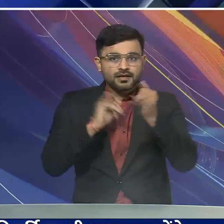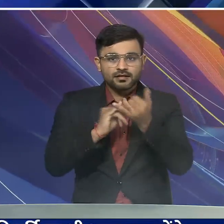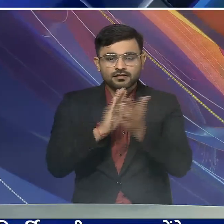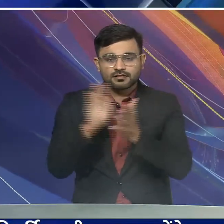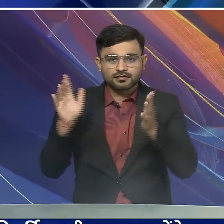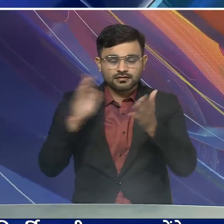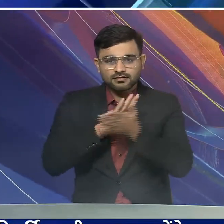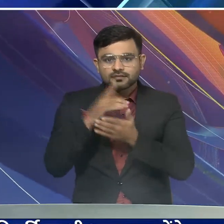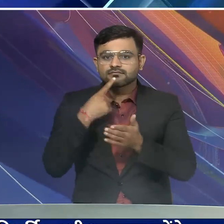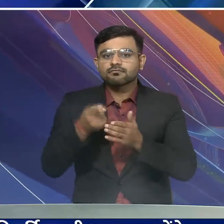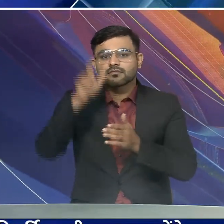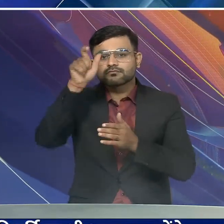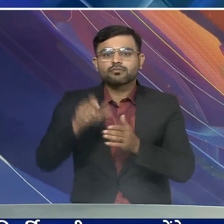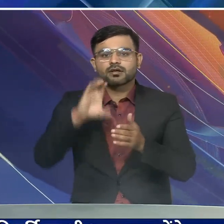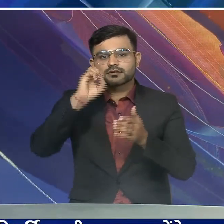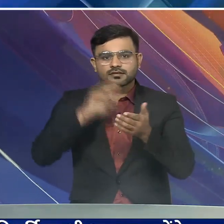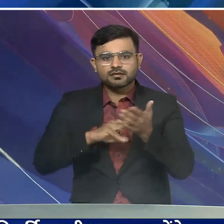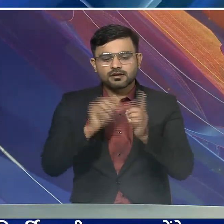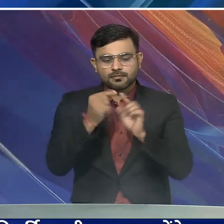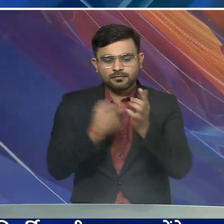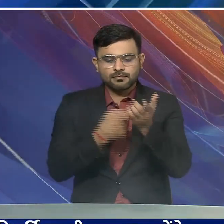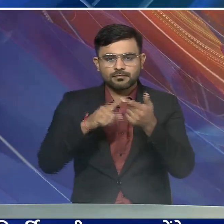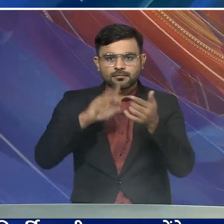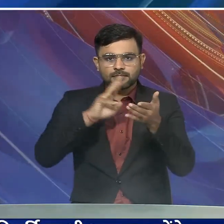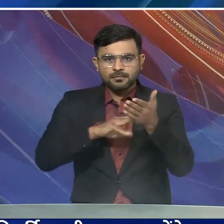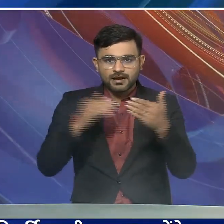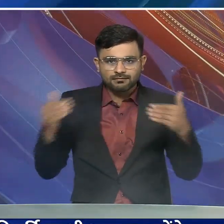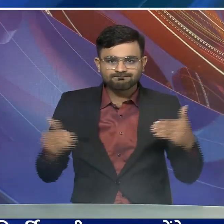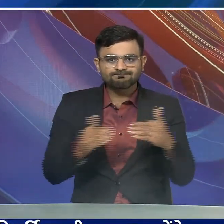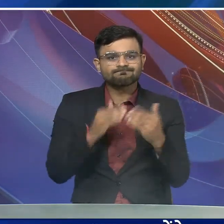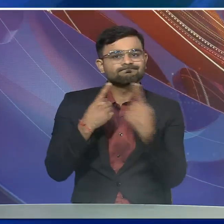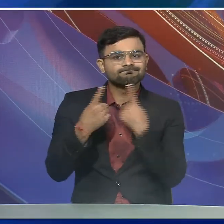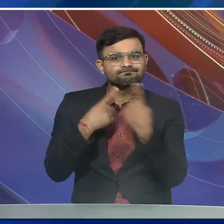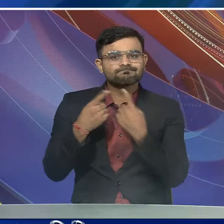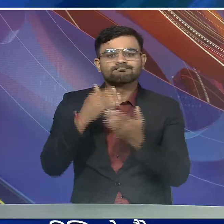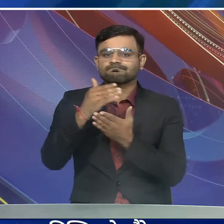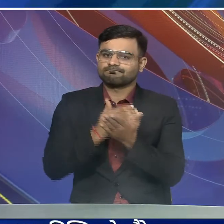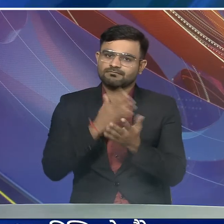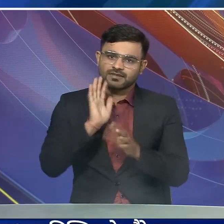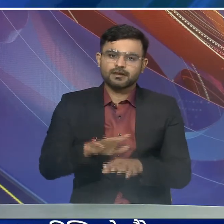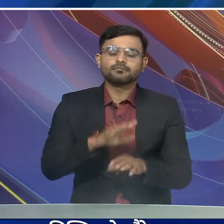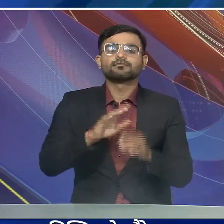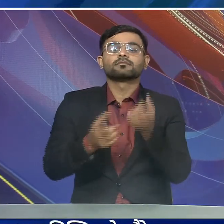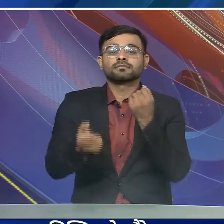सिक्किम के मुख्यमंत्री प्रेम सिंह तमांग से भी मिलने का कार्यक्रम